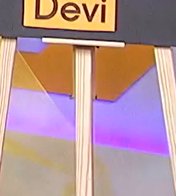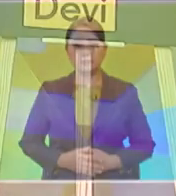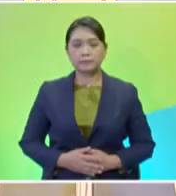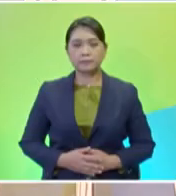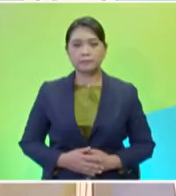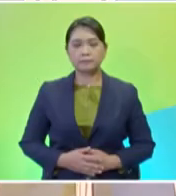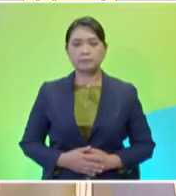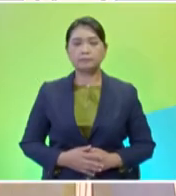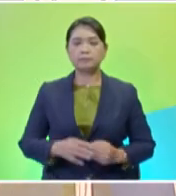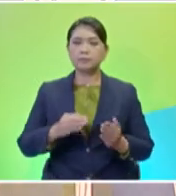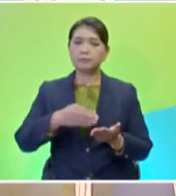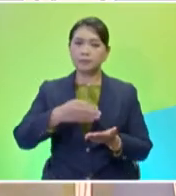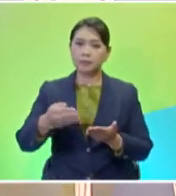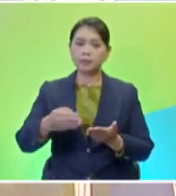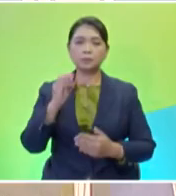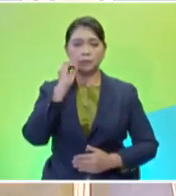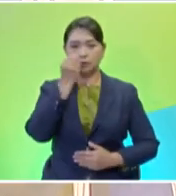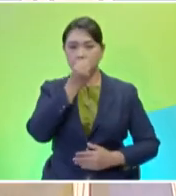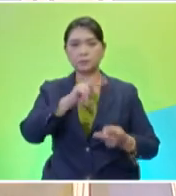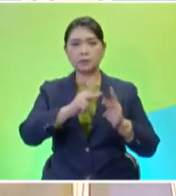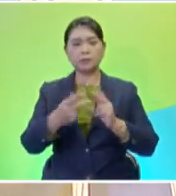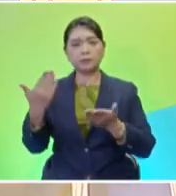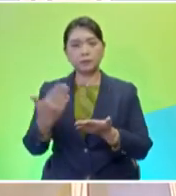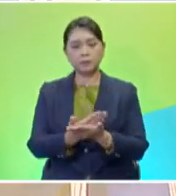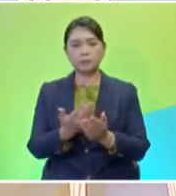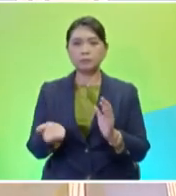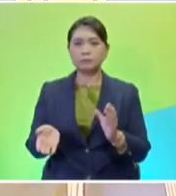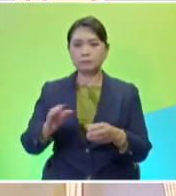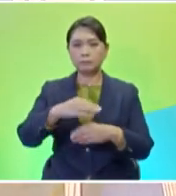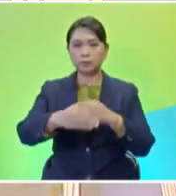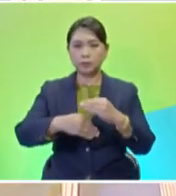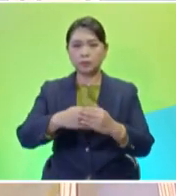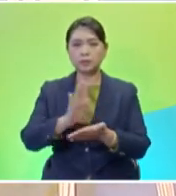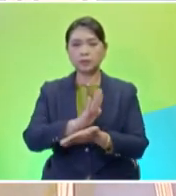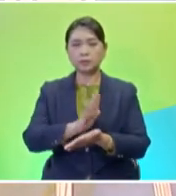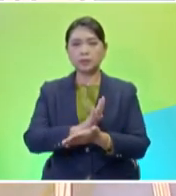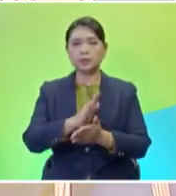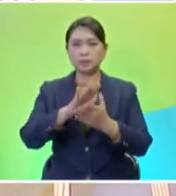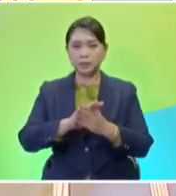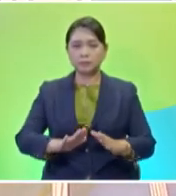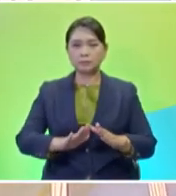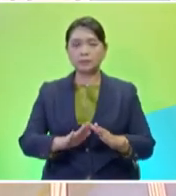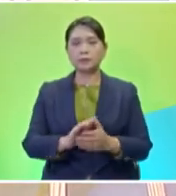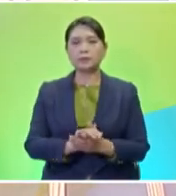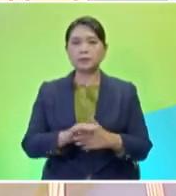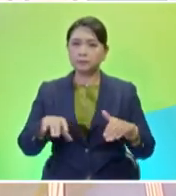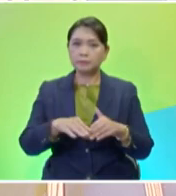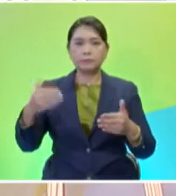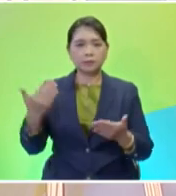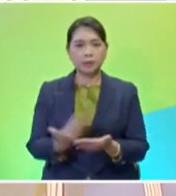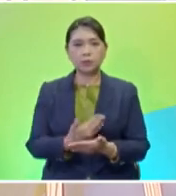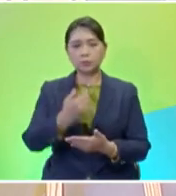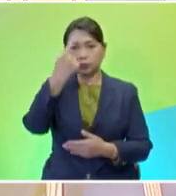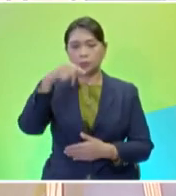membeli bunga di Pekanbaru berbalik kertas merah kuning selamat pengantin baru kepada Prabu semoga hidup